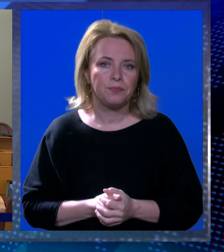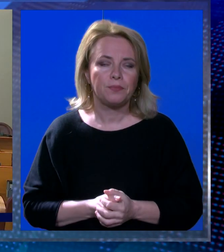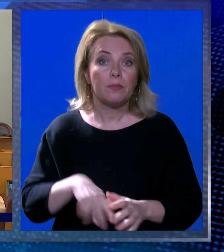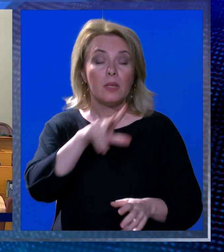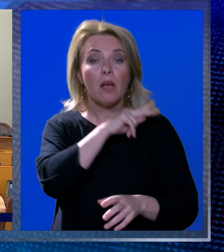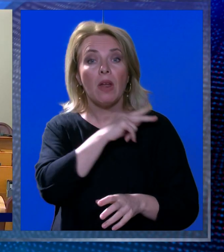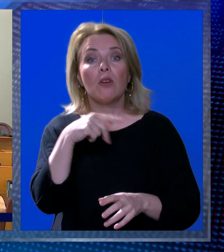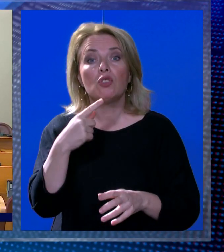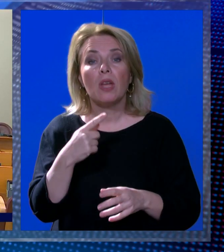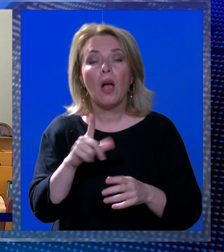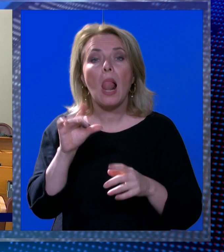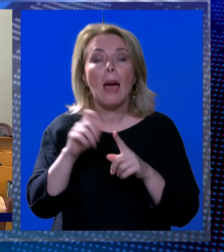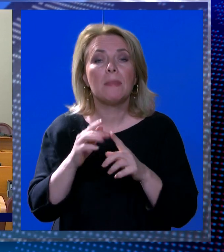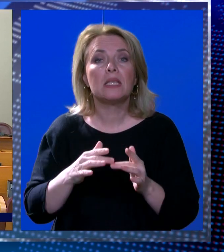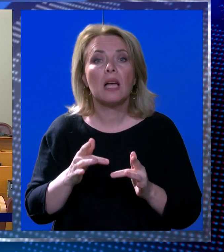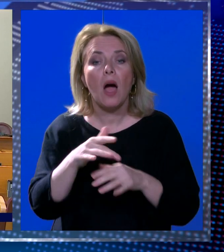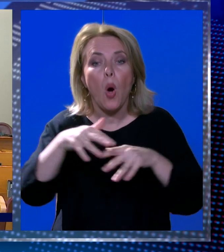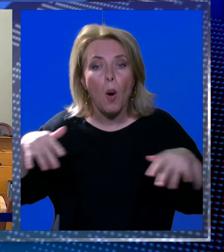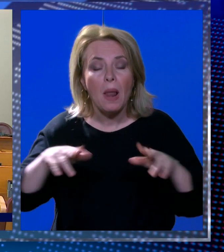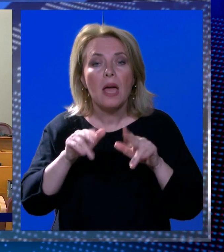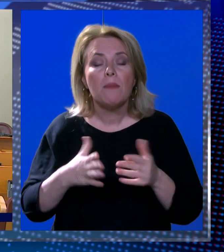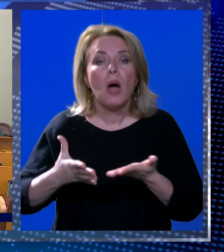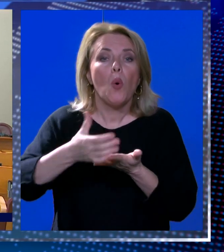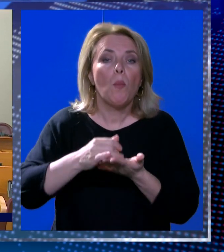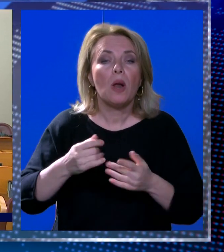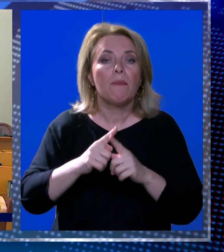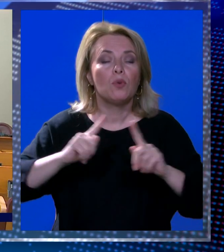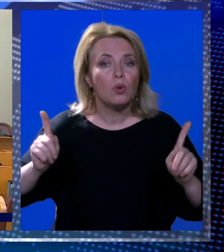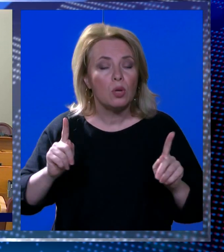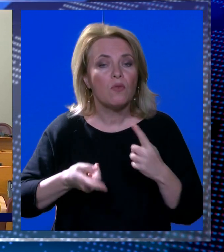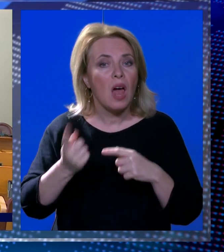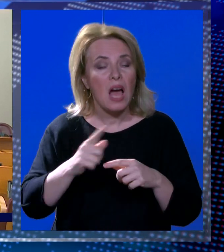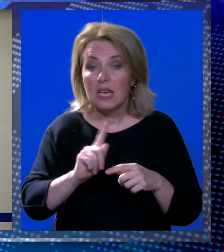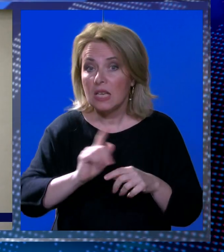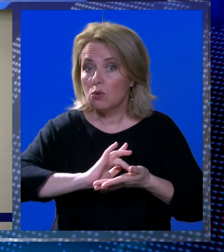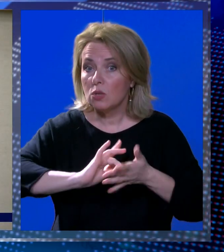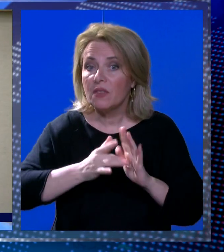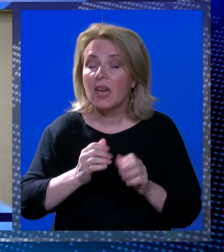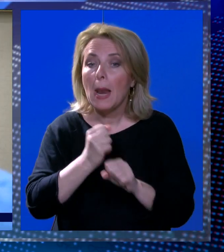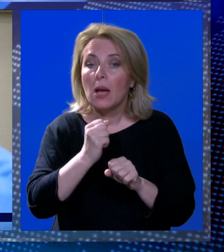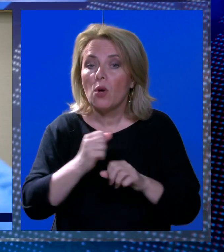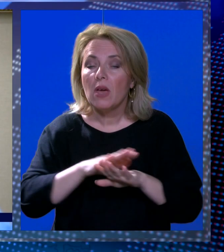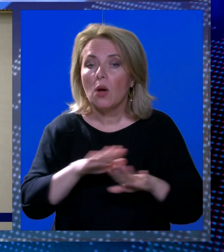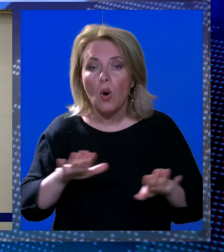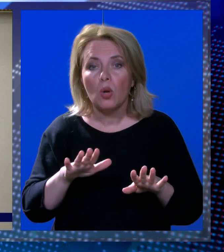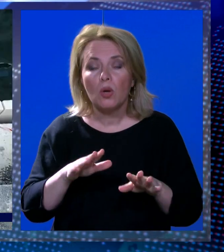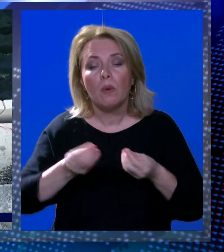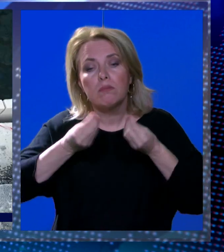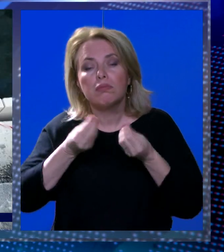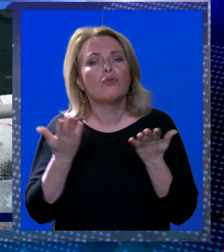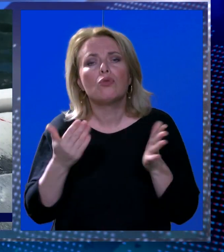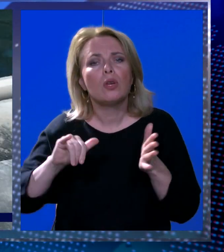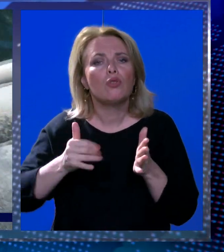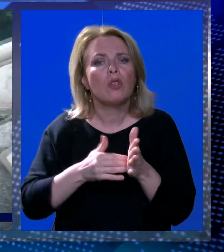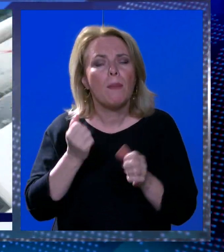onog. Franković je rekao i kako Lapadska obala ima uporabnu dozvolu, no da je istina kako nisu svi radovi gotovi, pa je spomenuo što se